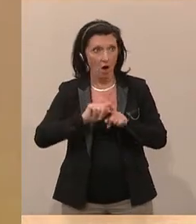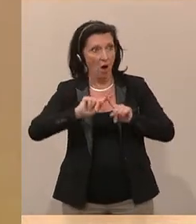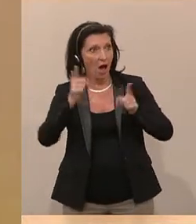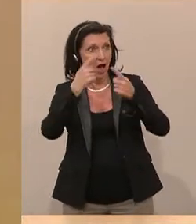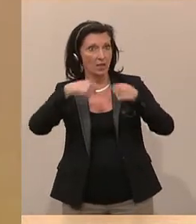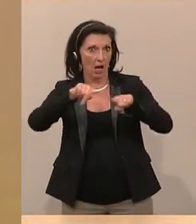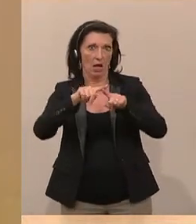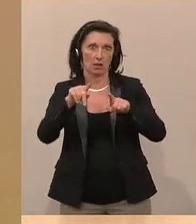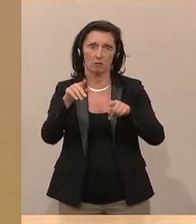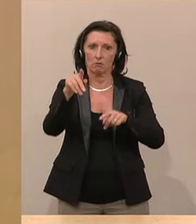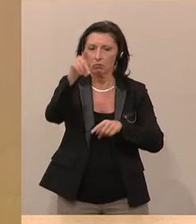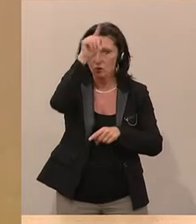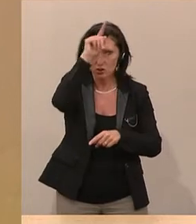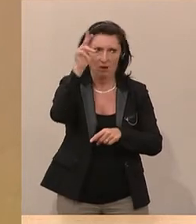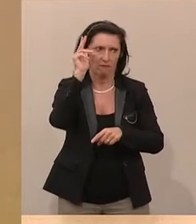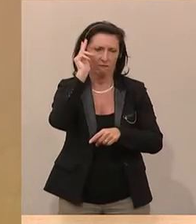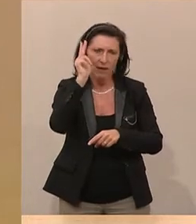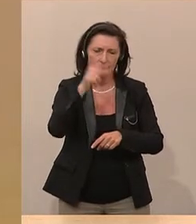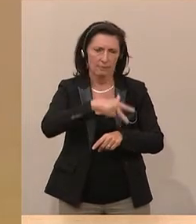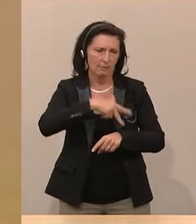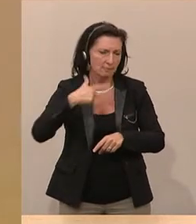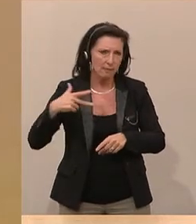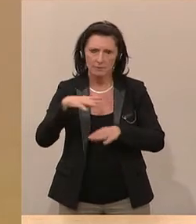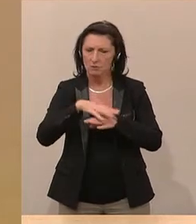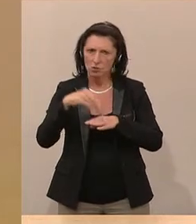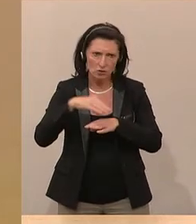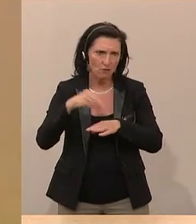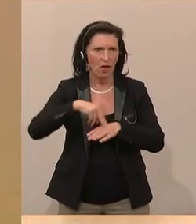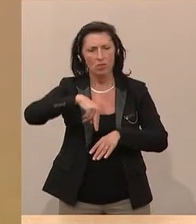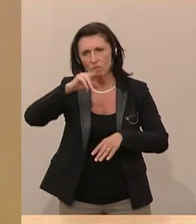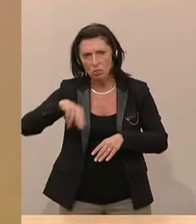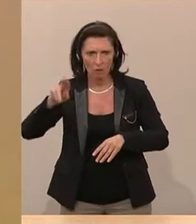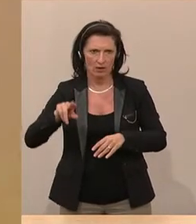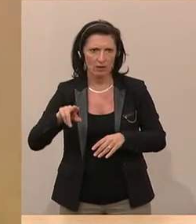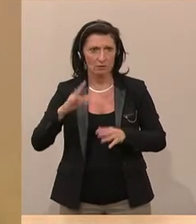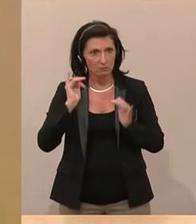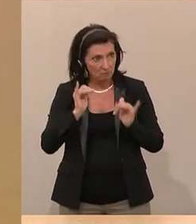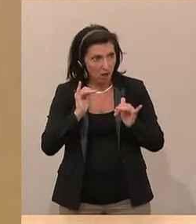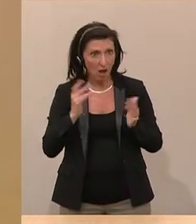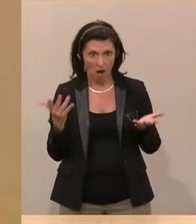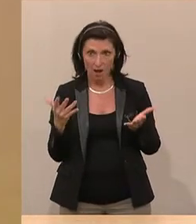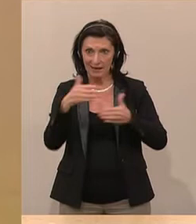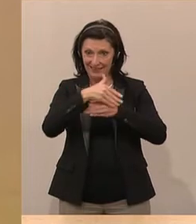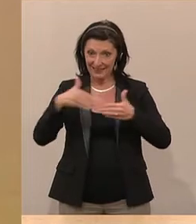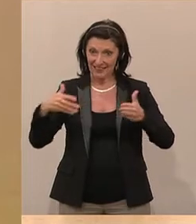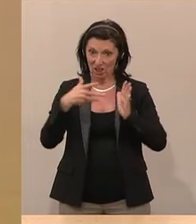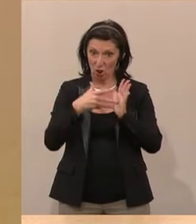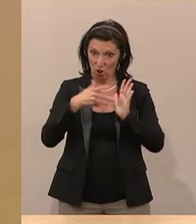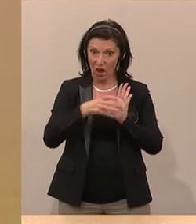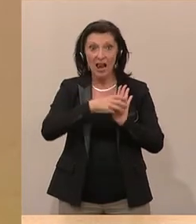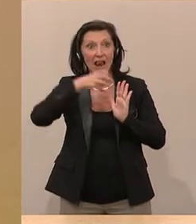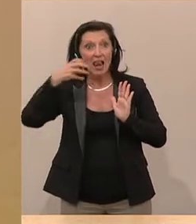Länder wie Deutschland, wie Frankreich, wie Dänemark, wie Schweden und Norwegen. Ja, die Verlängerung der Grenzkontrollen